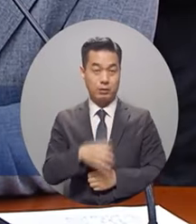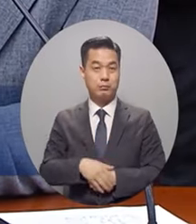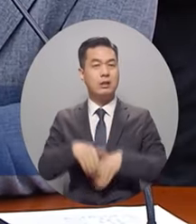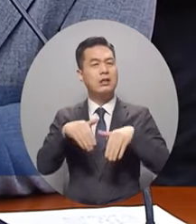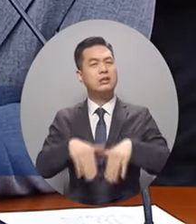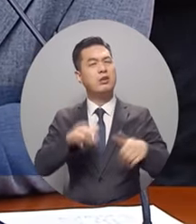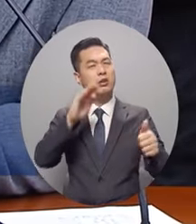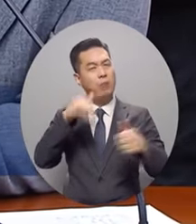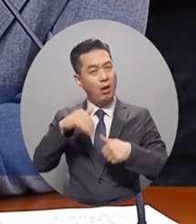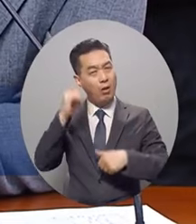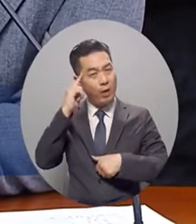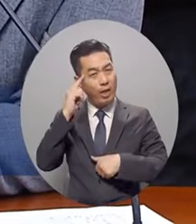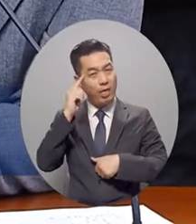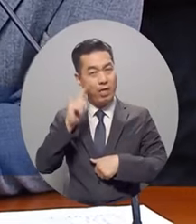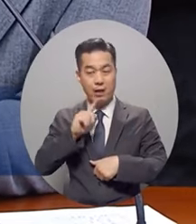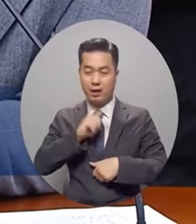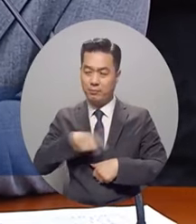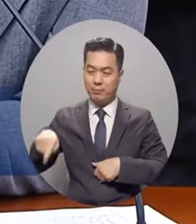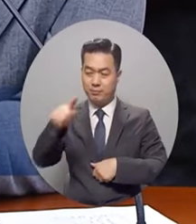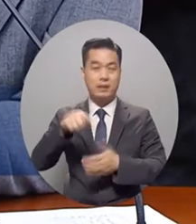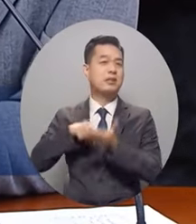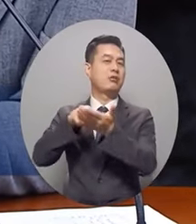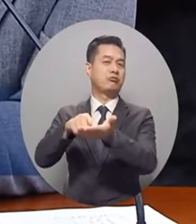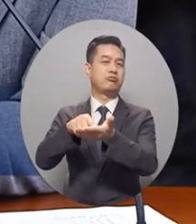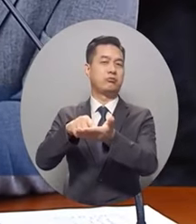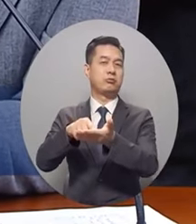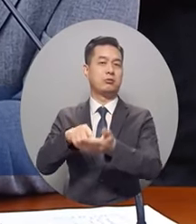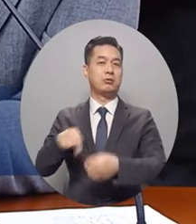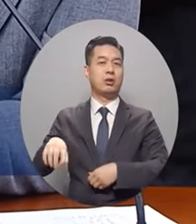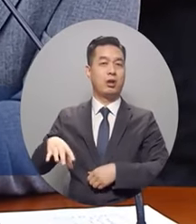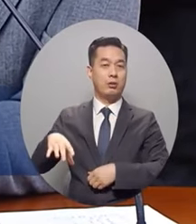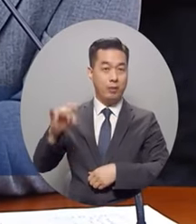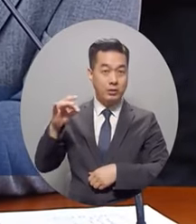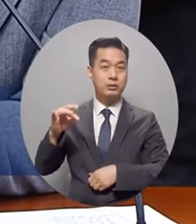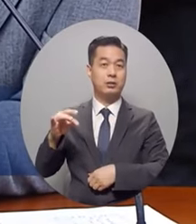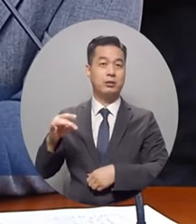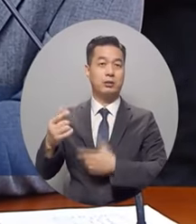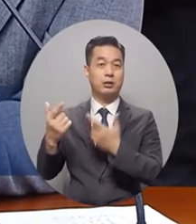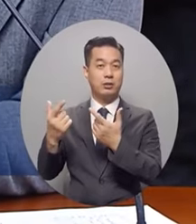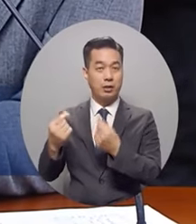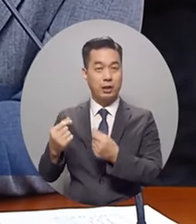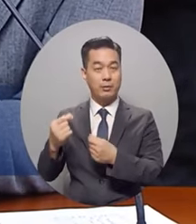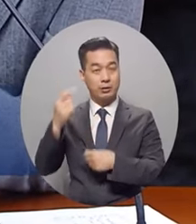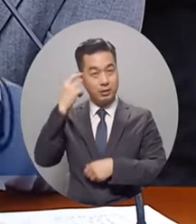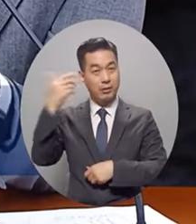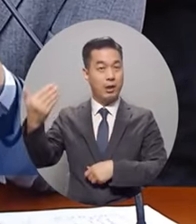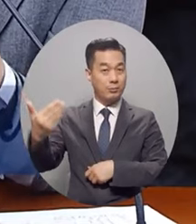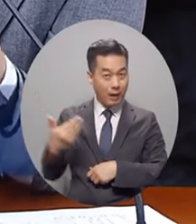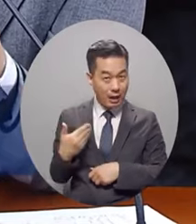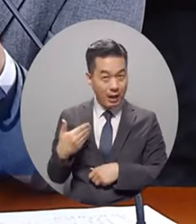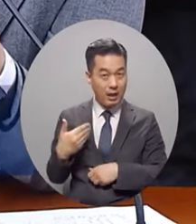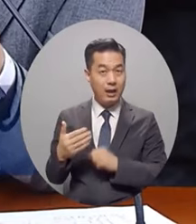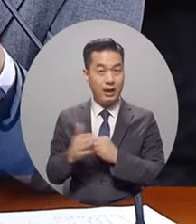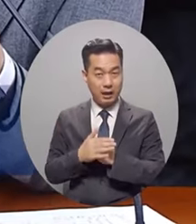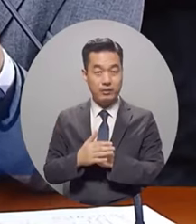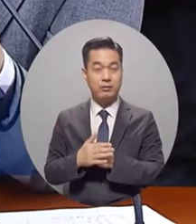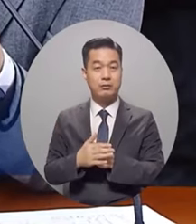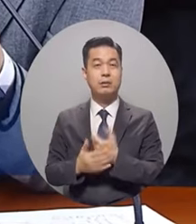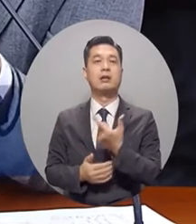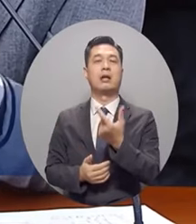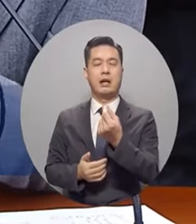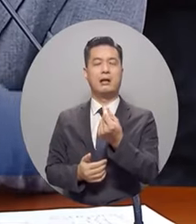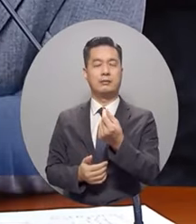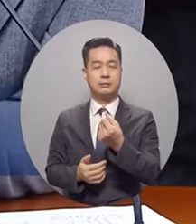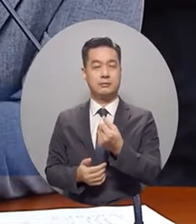동원해서 불출석 사유서를 제출하십니까? 그쪽에서 먼저 그렇게 하면 되겠습니까? 라고 해서